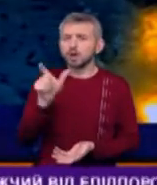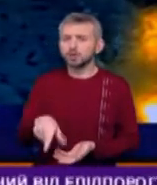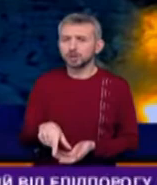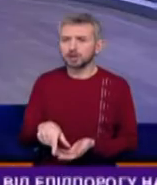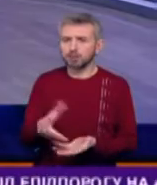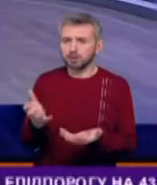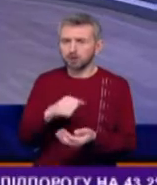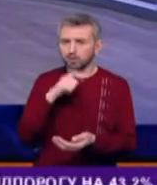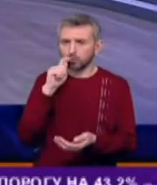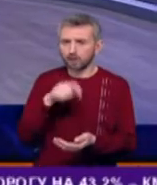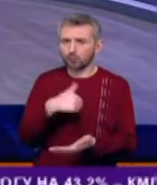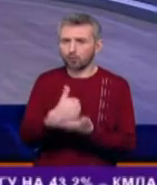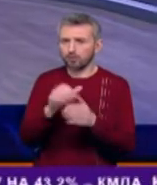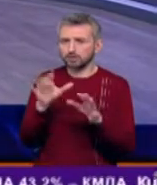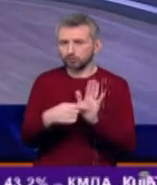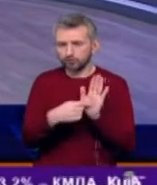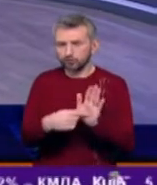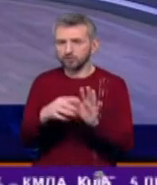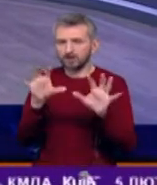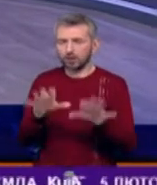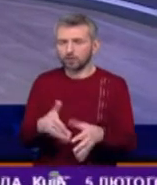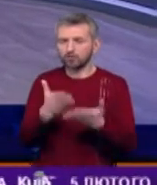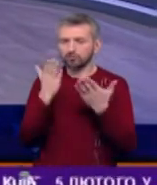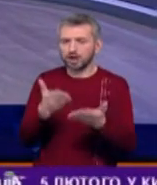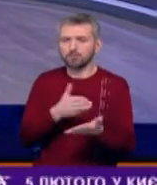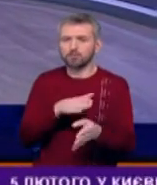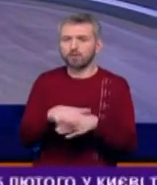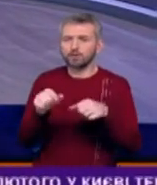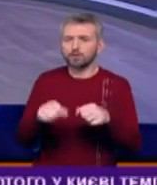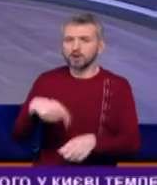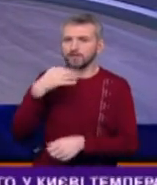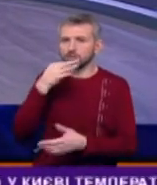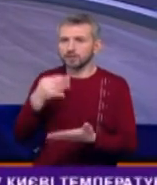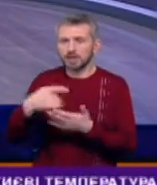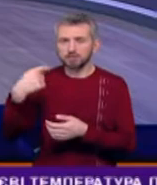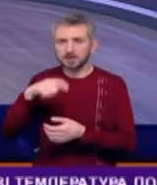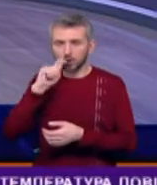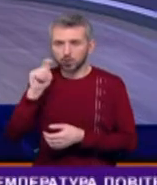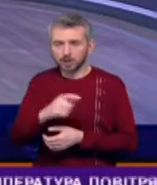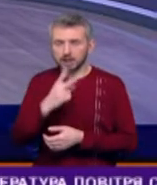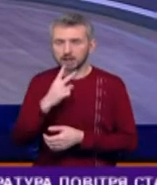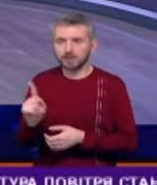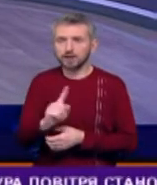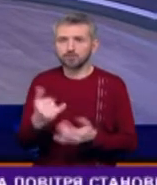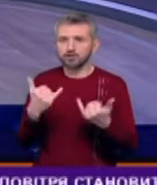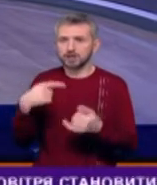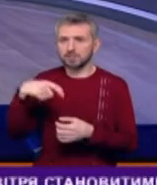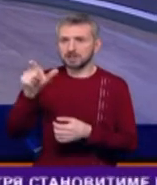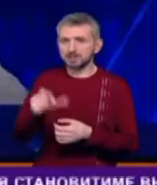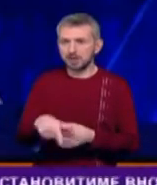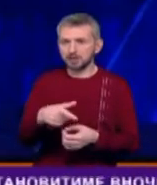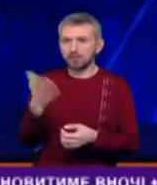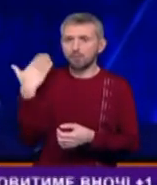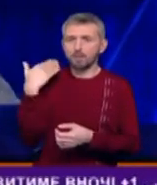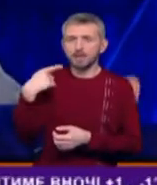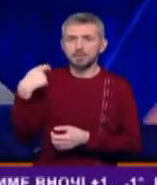українську конституцію, так, закони, читає повноваження і відповідальність президента України, дивиться, що чинний президент, наприклад, і